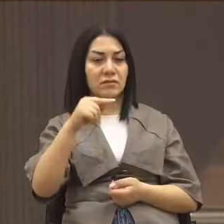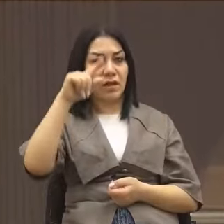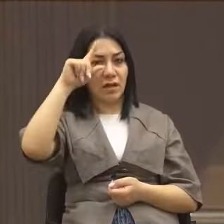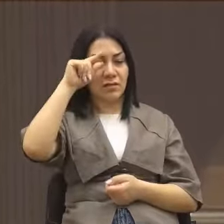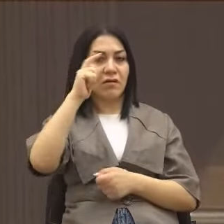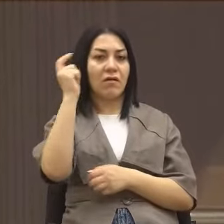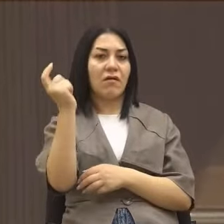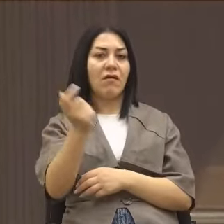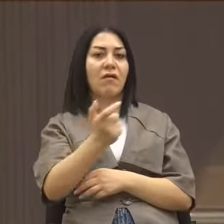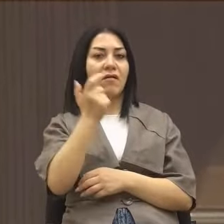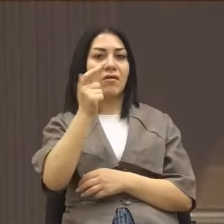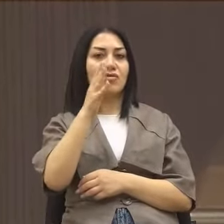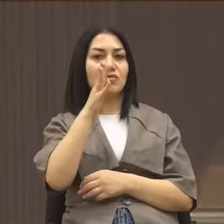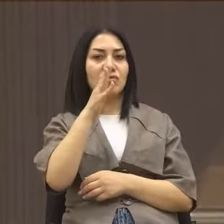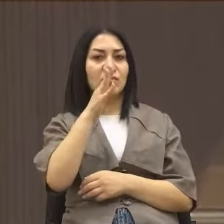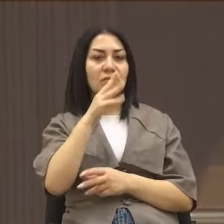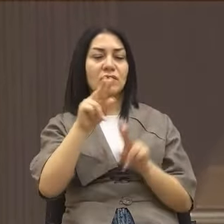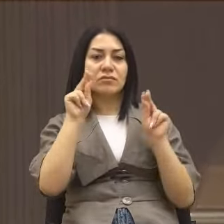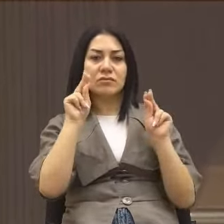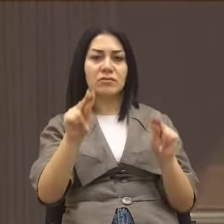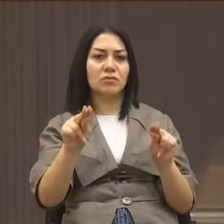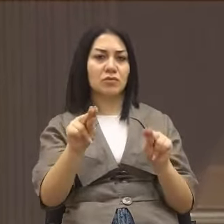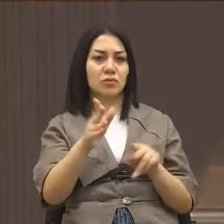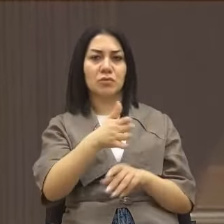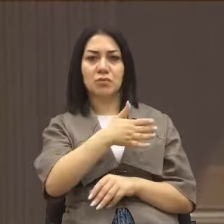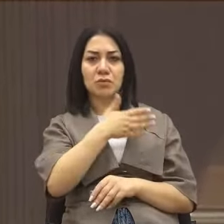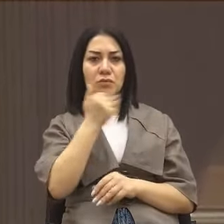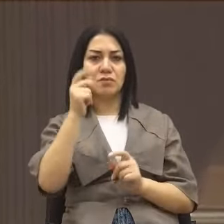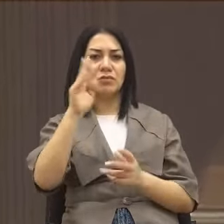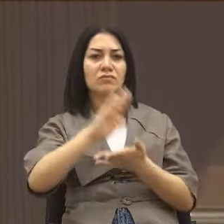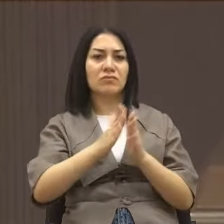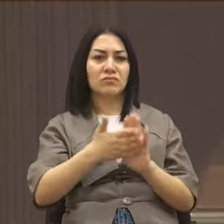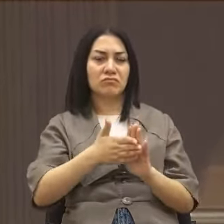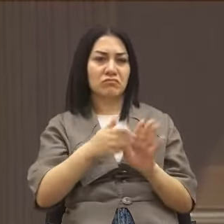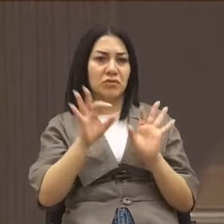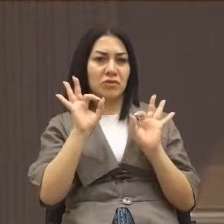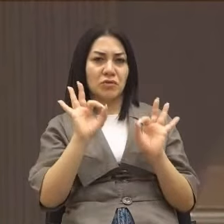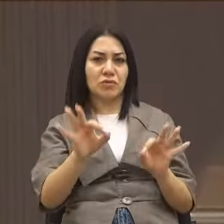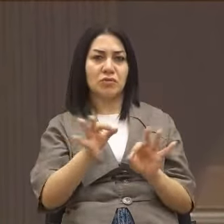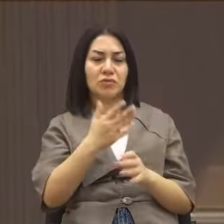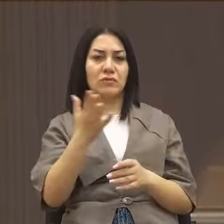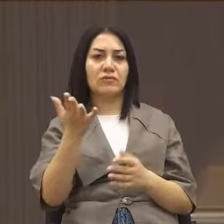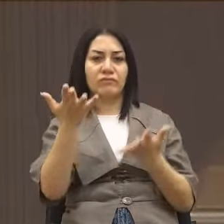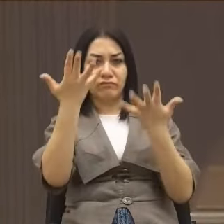Հայաստանի Հանրապետությունից անարդար գործարքներով խլել է էներգետիկան,